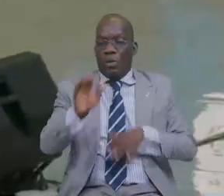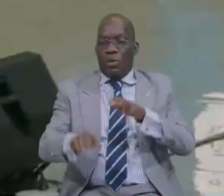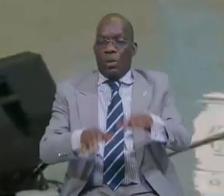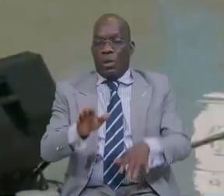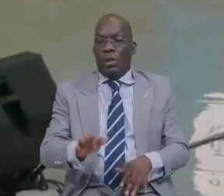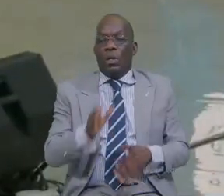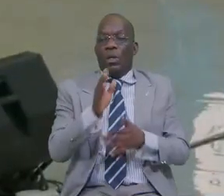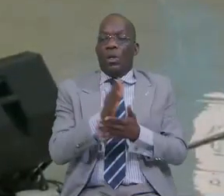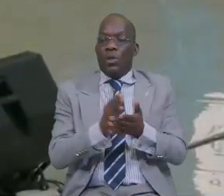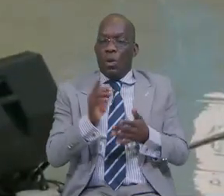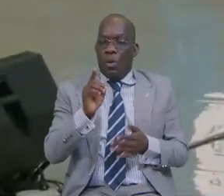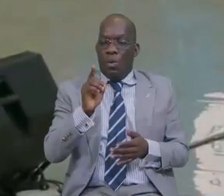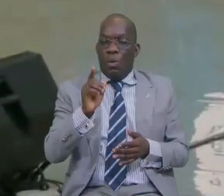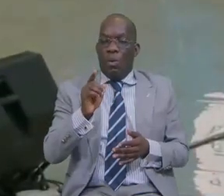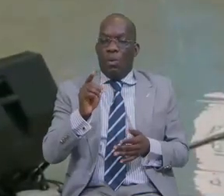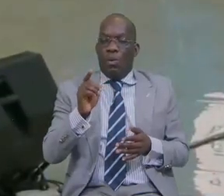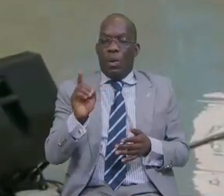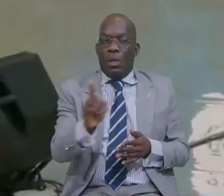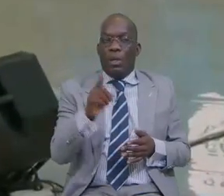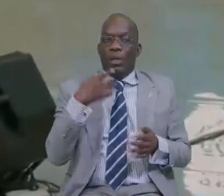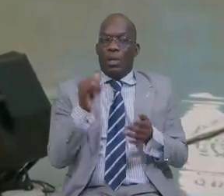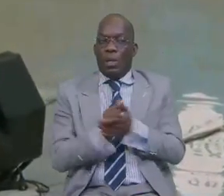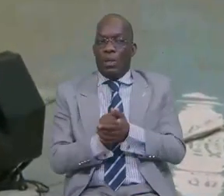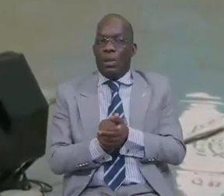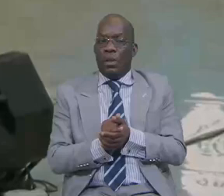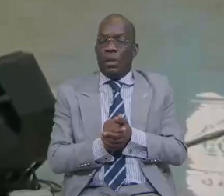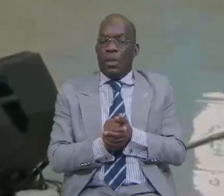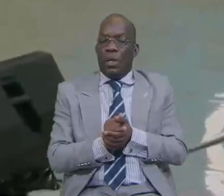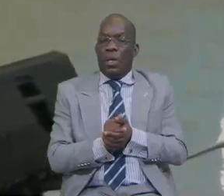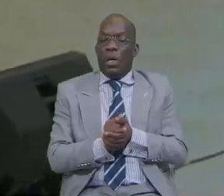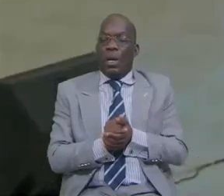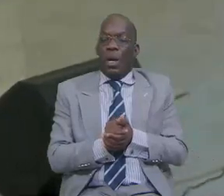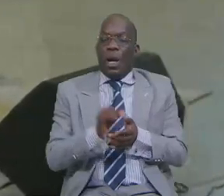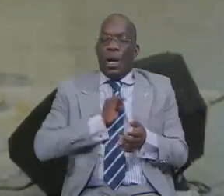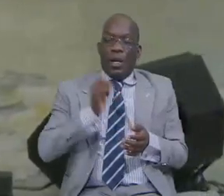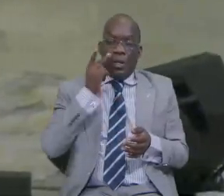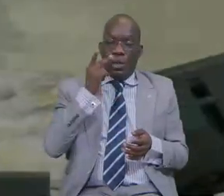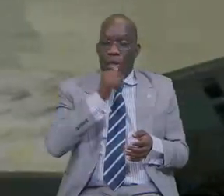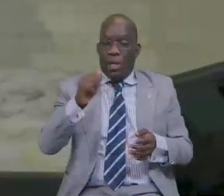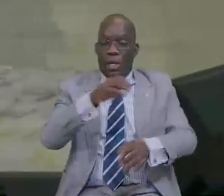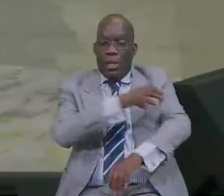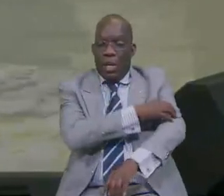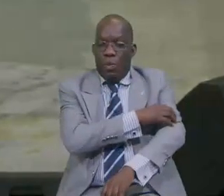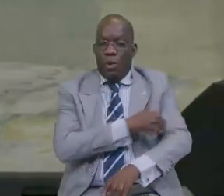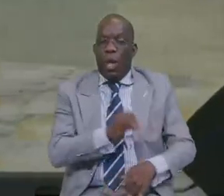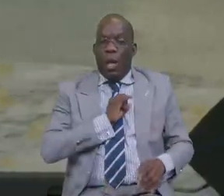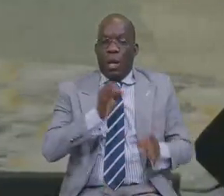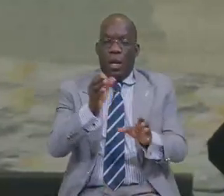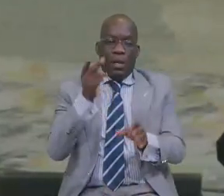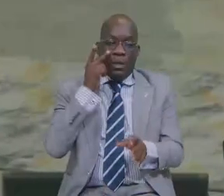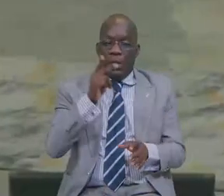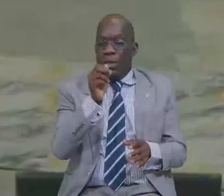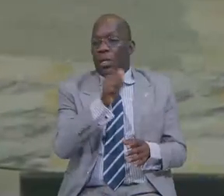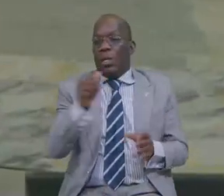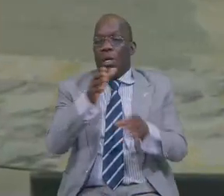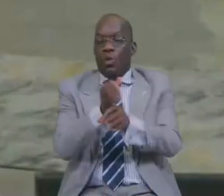dit, « Oh, je vois un champion dans cet enfant. » L'enfant n'a encore rien fait, il n'a rien fait de tout, il n'a